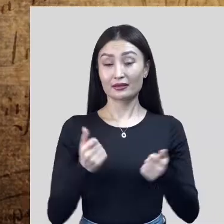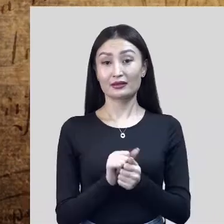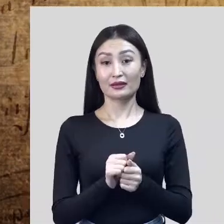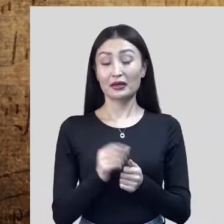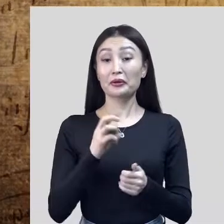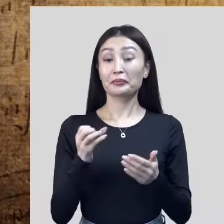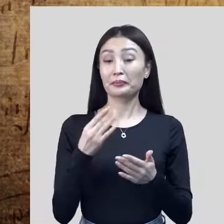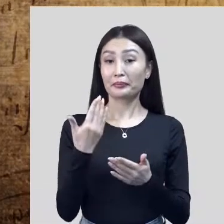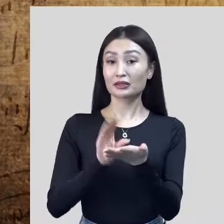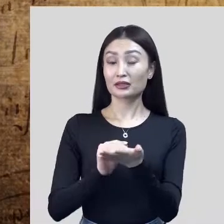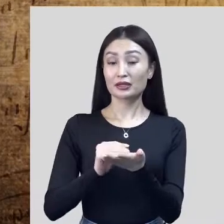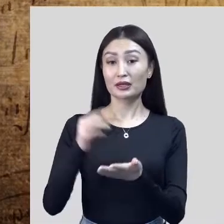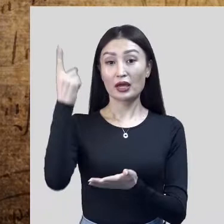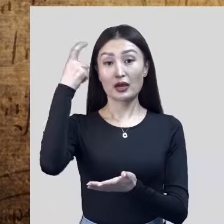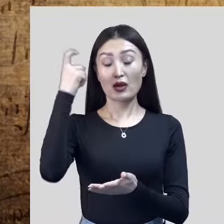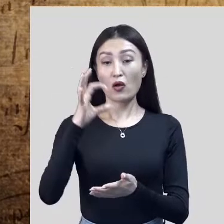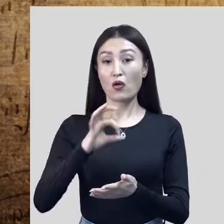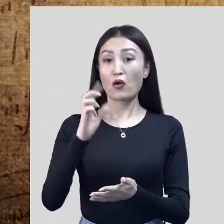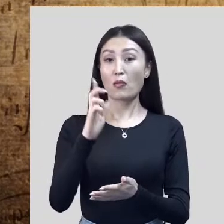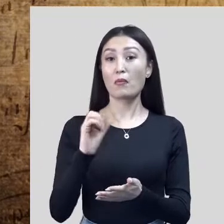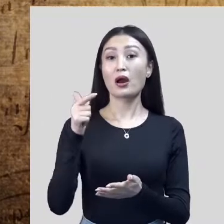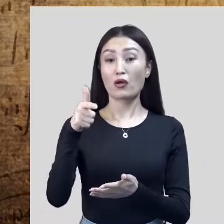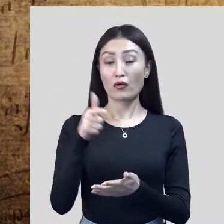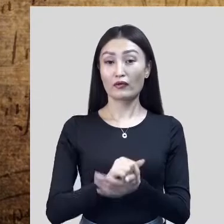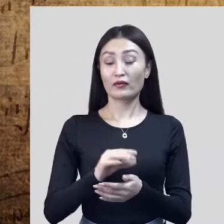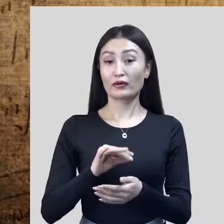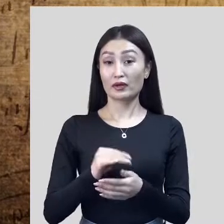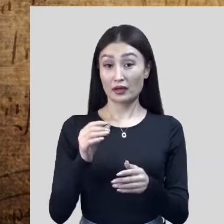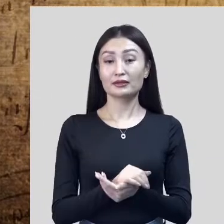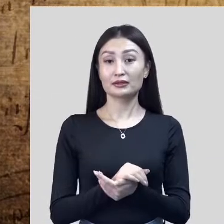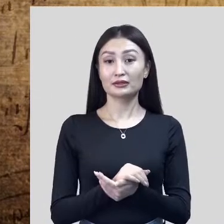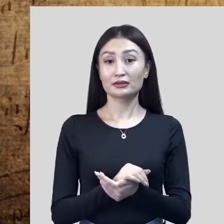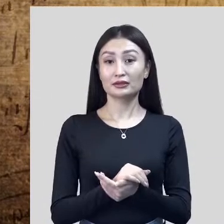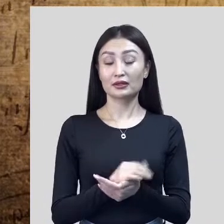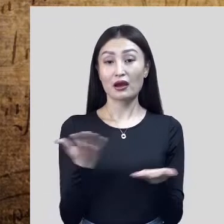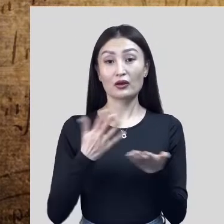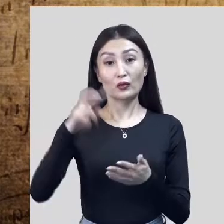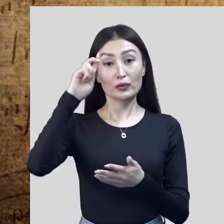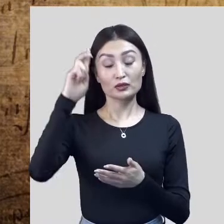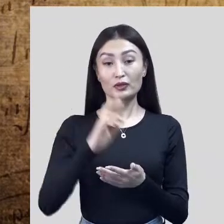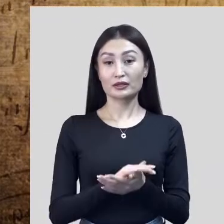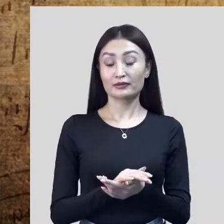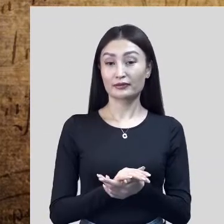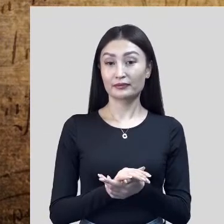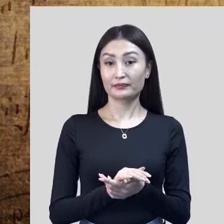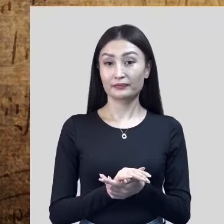Мы зачитываемся их мифами про богов и героев. Скорее всего, догадались, о каком государстве идет